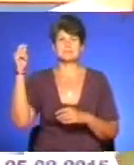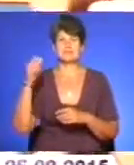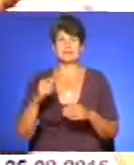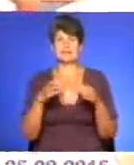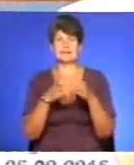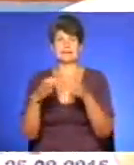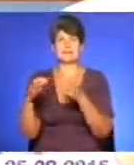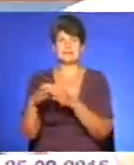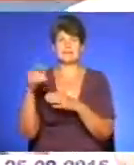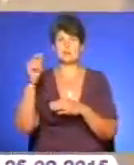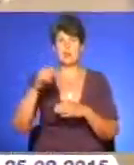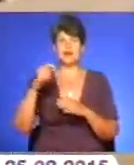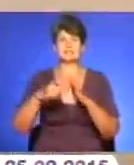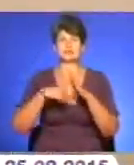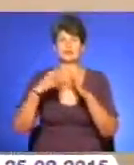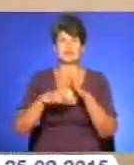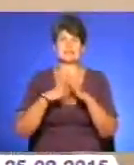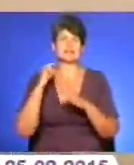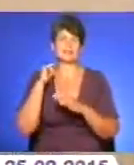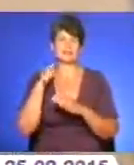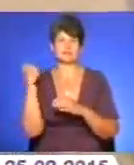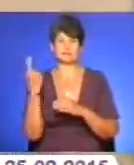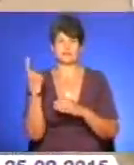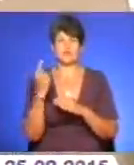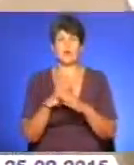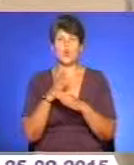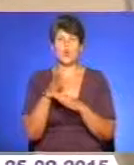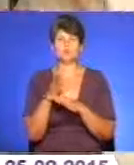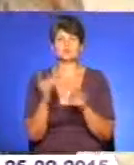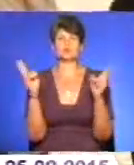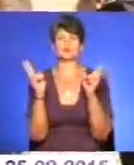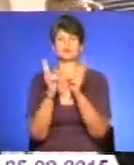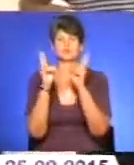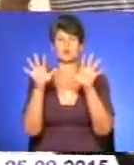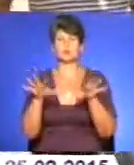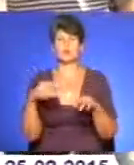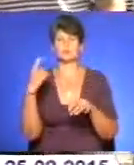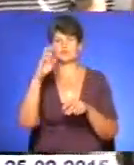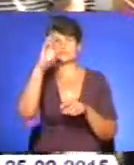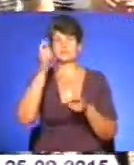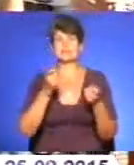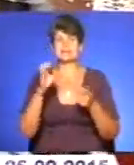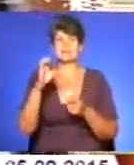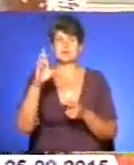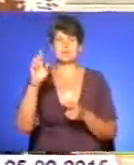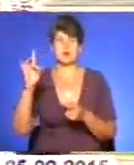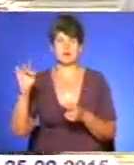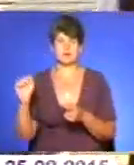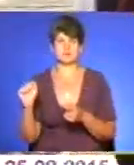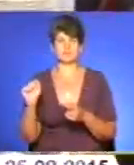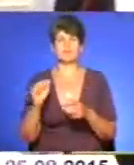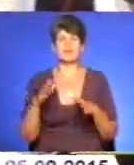делегації з Луганська, Донецька, Кіровоградщини. Гостей радо зустрічали голова облдержадміністрації Степан Барна,